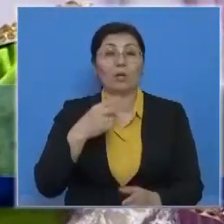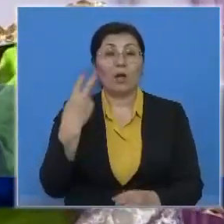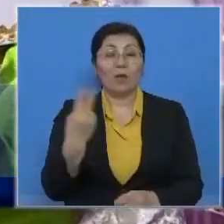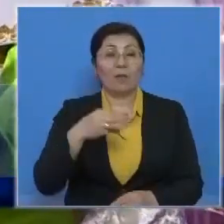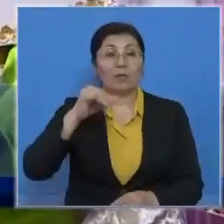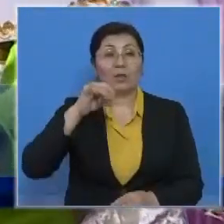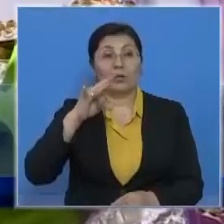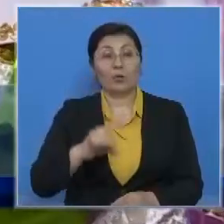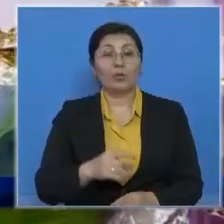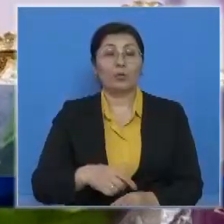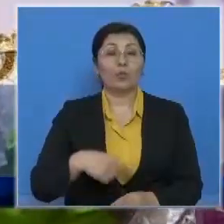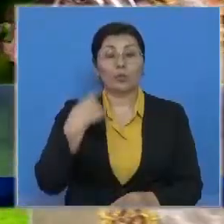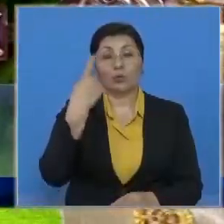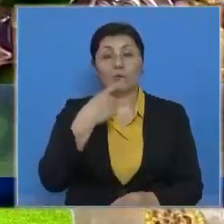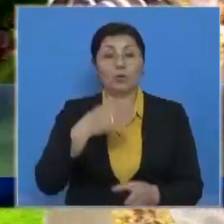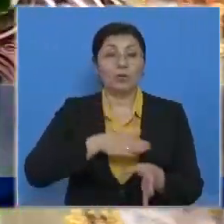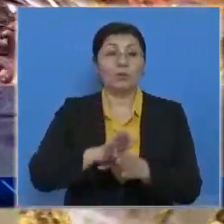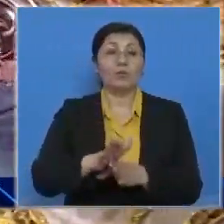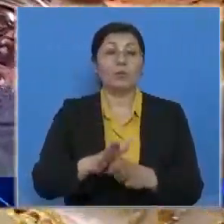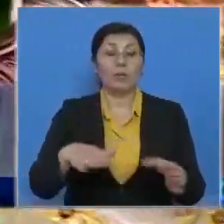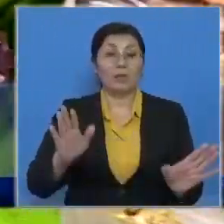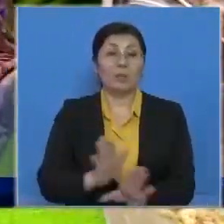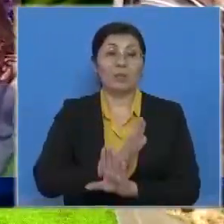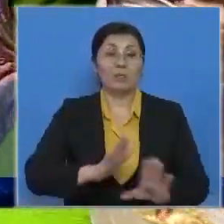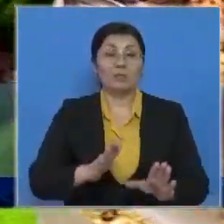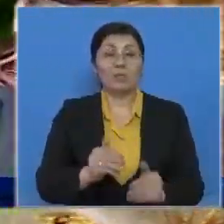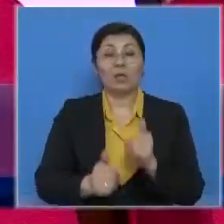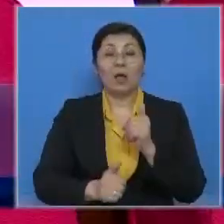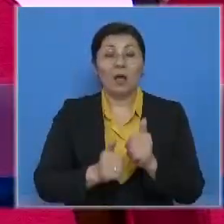втором состоялось сольное выступление вокалистов. Конкурсанты были